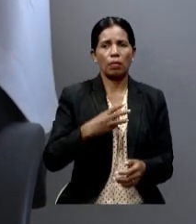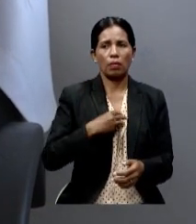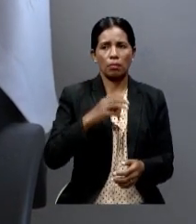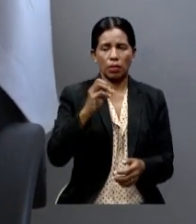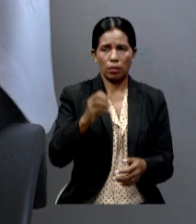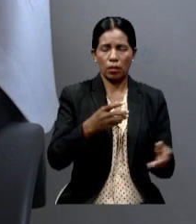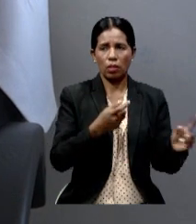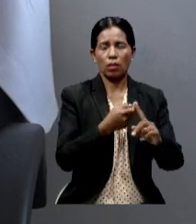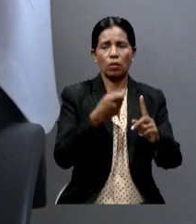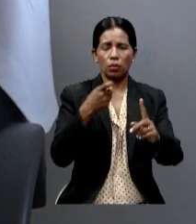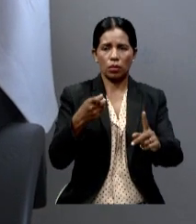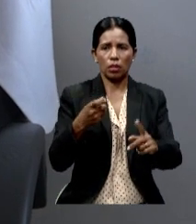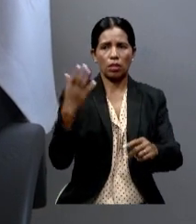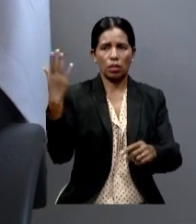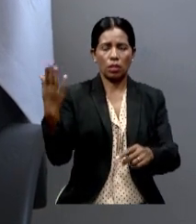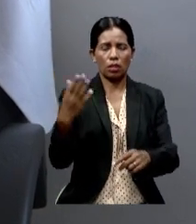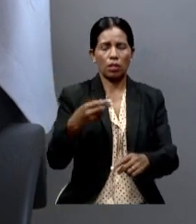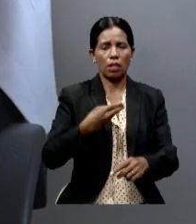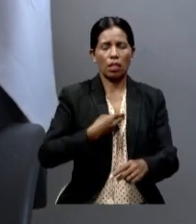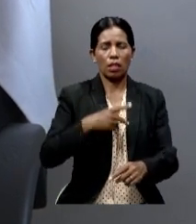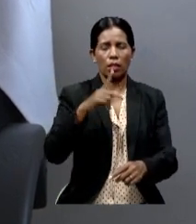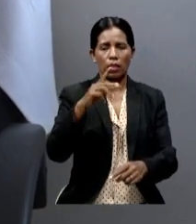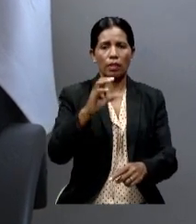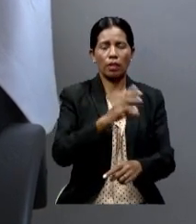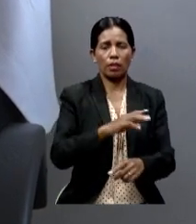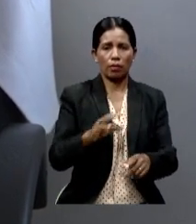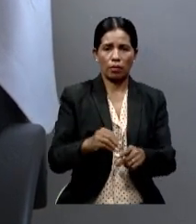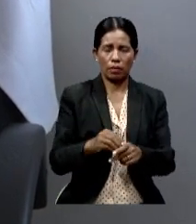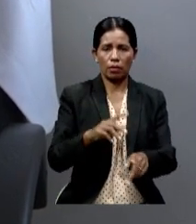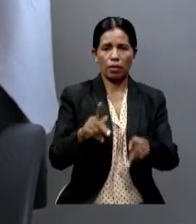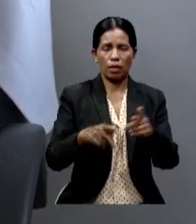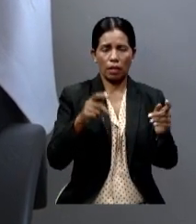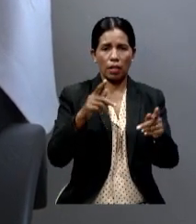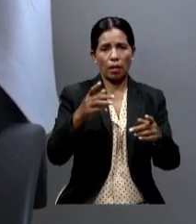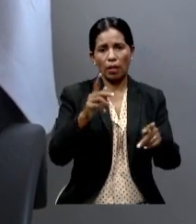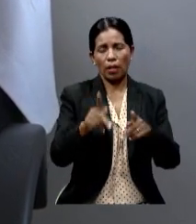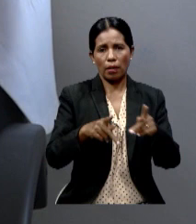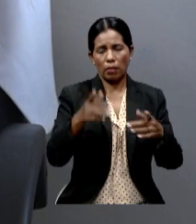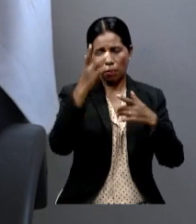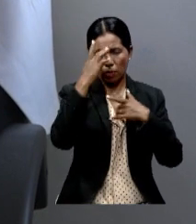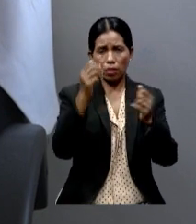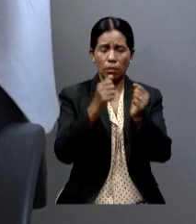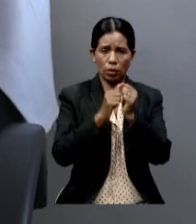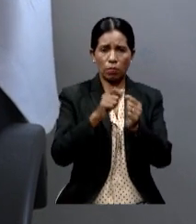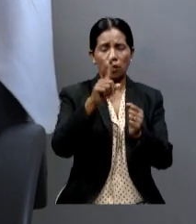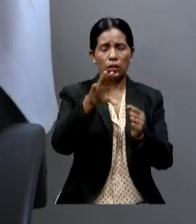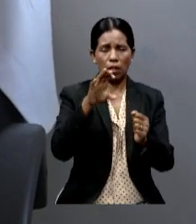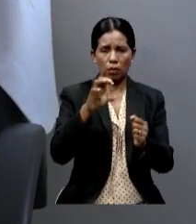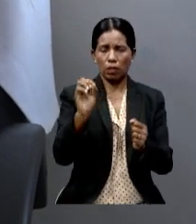rujuk diretamente mai ia haenge. Paciente hamutuk mak 150 dengue, paciente o dengue.